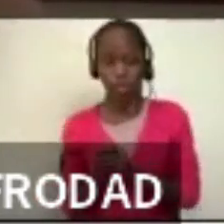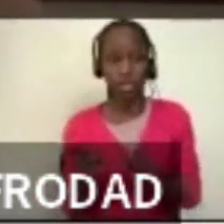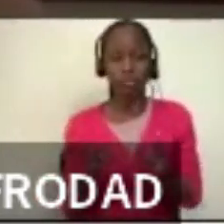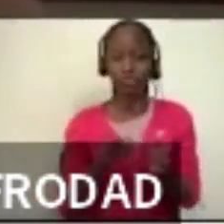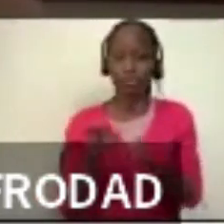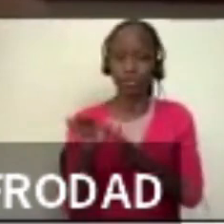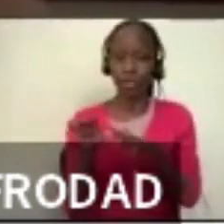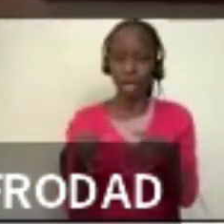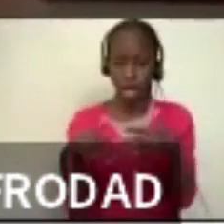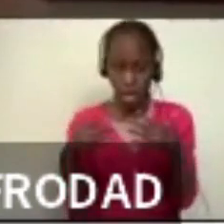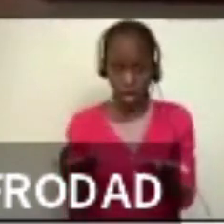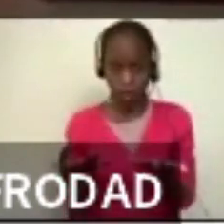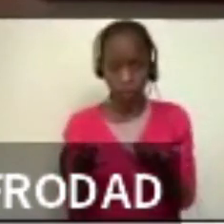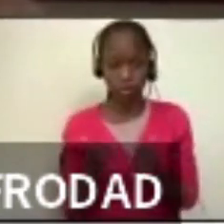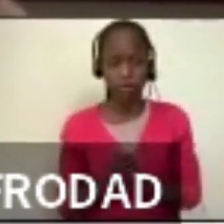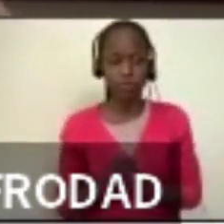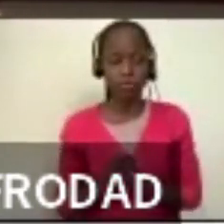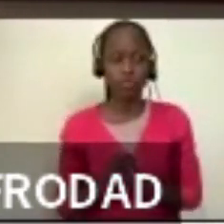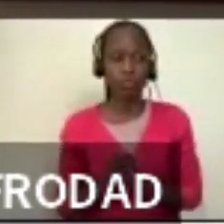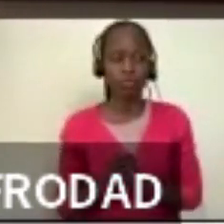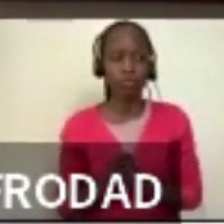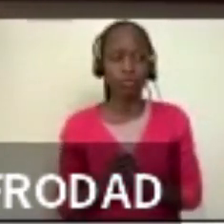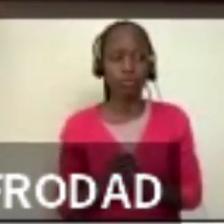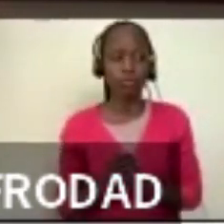Ça, qu'est-ce que c'est?